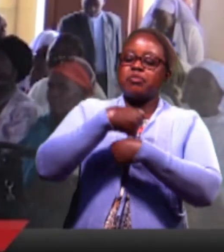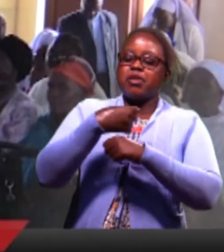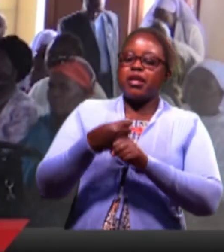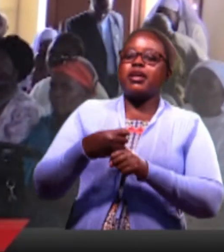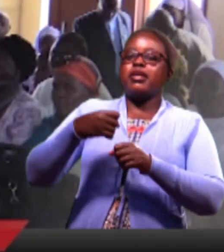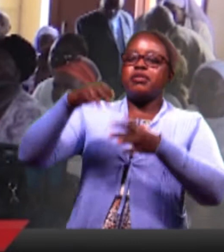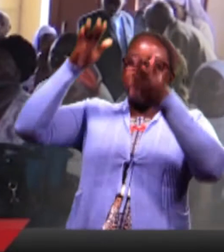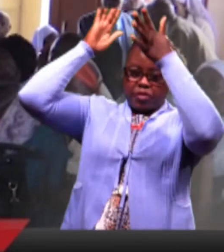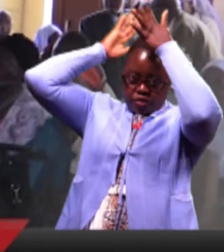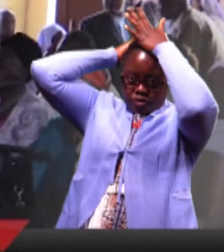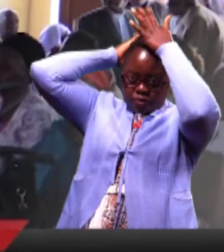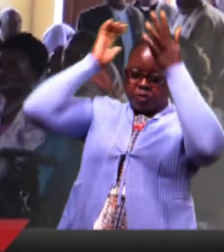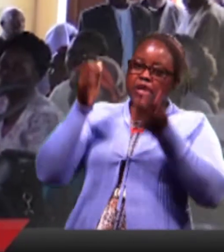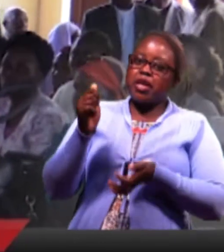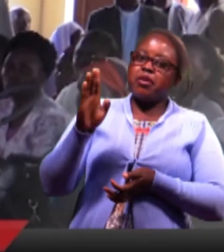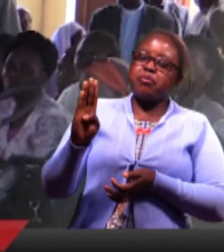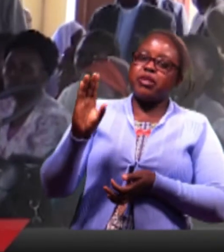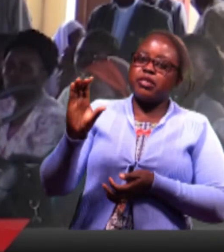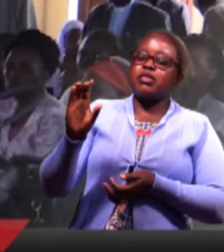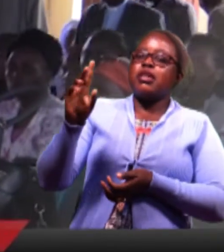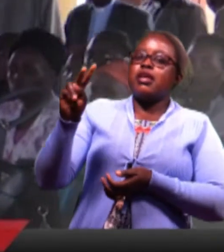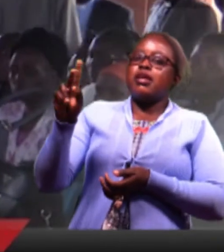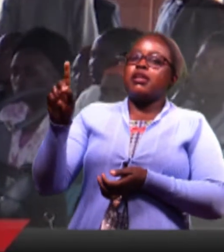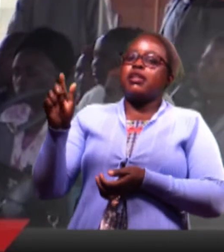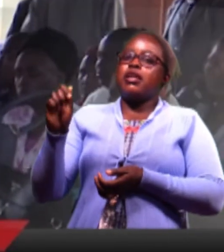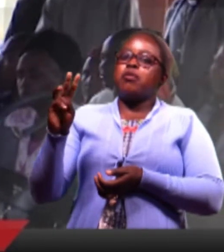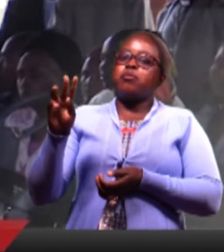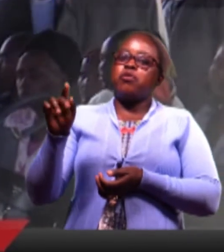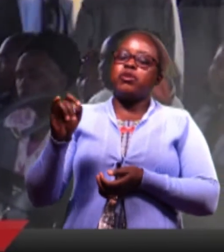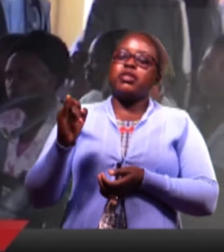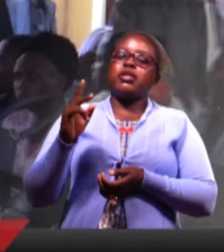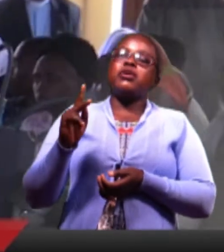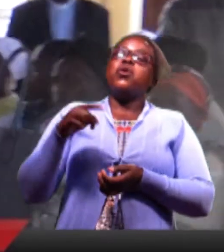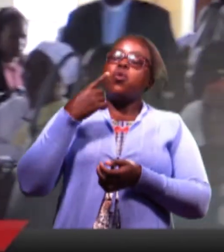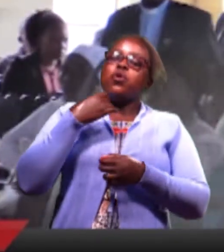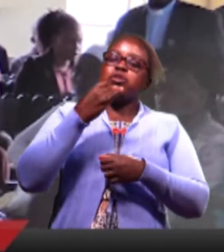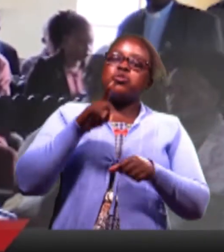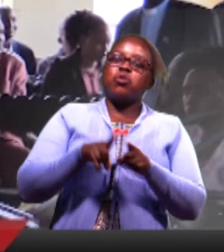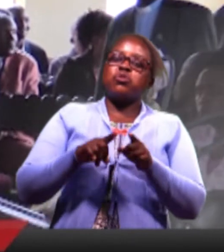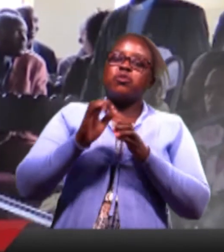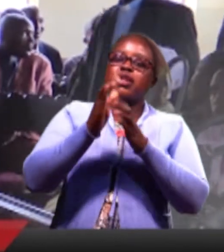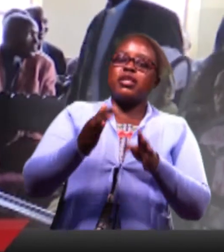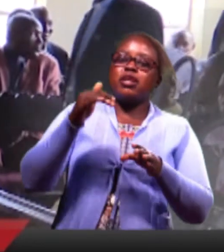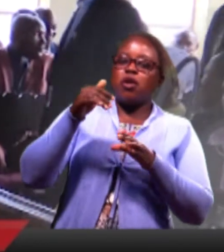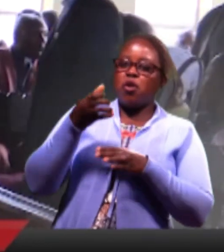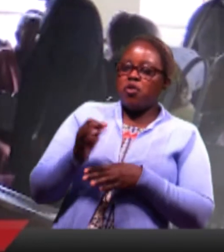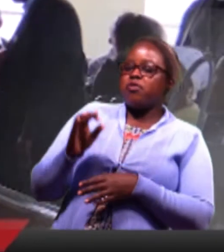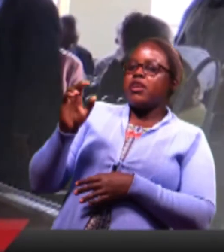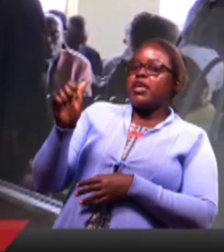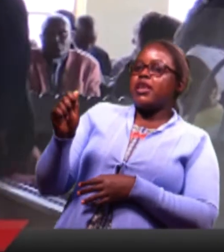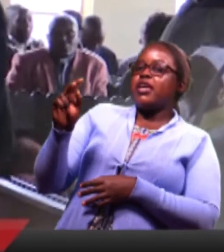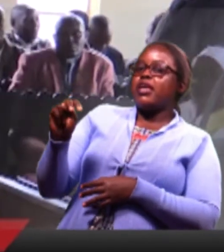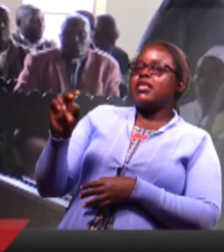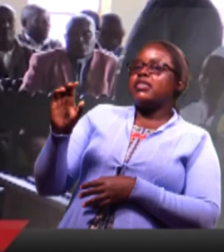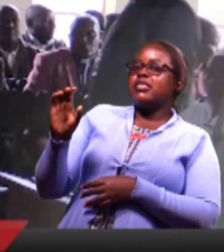kanisa la MBC Dr. Timothy Ndambuki, aliye pia mwenyekiti wa NCCK, amedhihirisha kuhuzunika kutokana